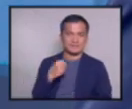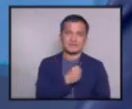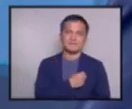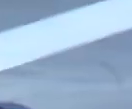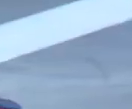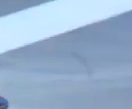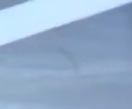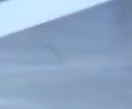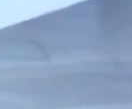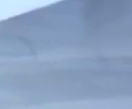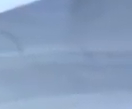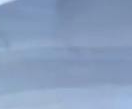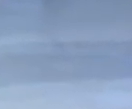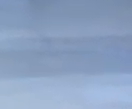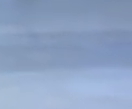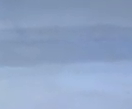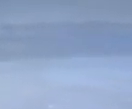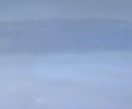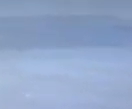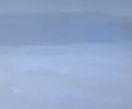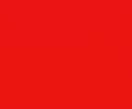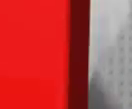Senado.